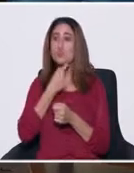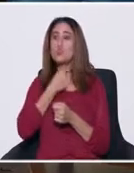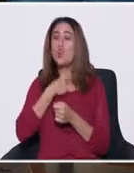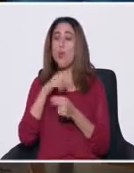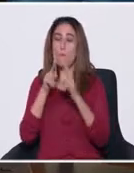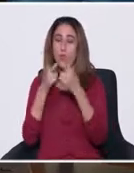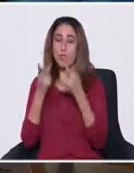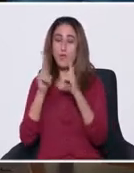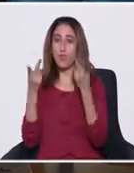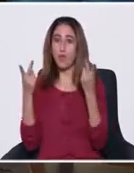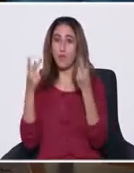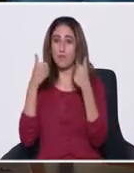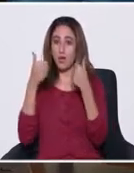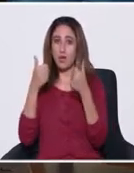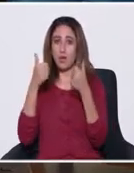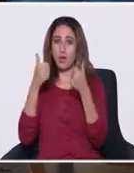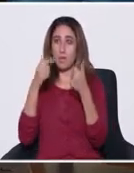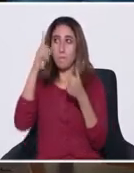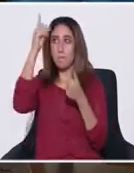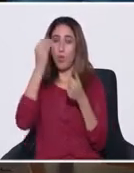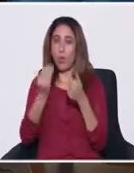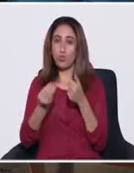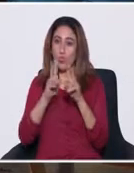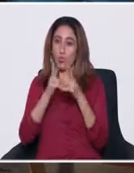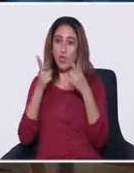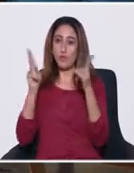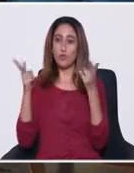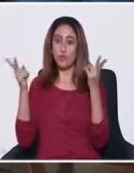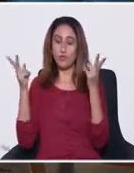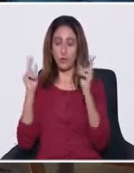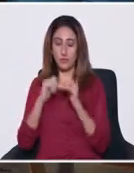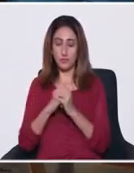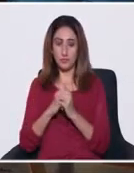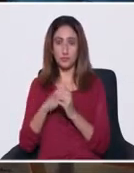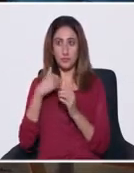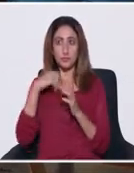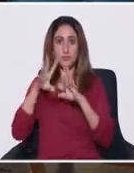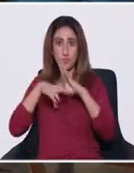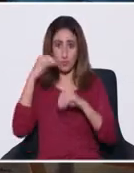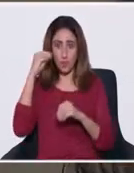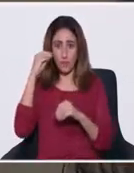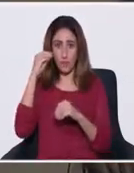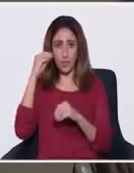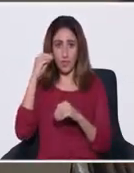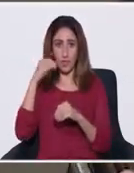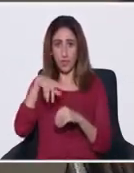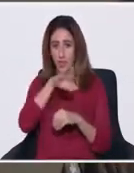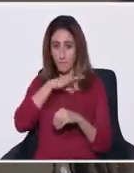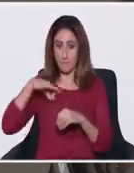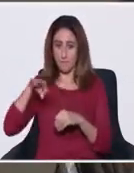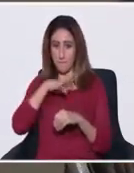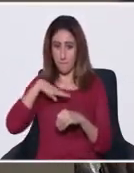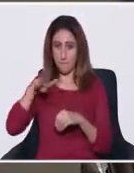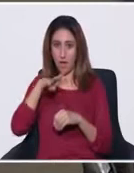مختلف تماما عن التاني، نوع موهبته مختلف تماما عن التاني. فقررت ان انا اعمل اول باند لذوي القدرات